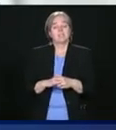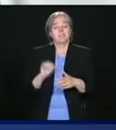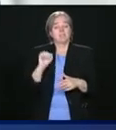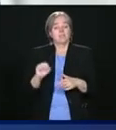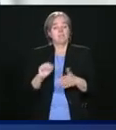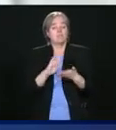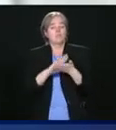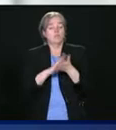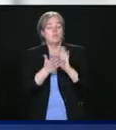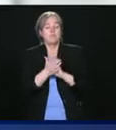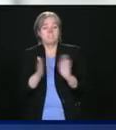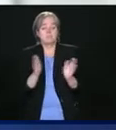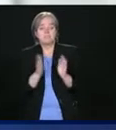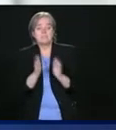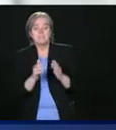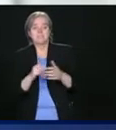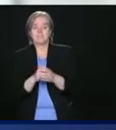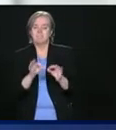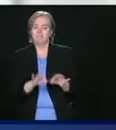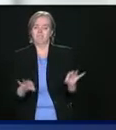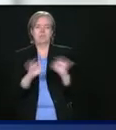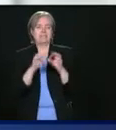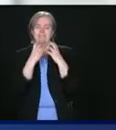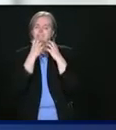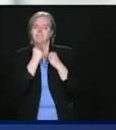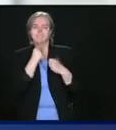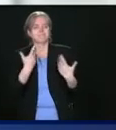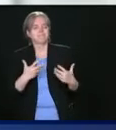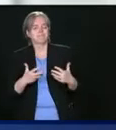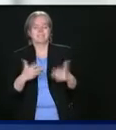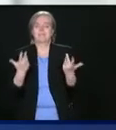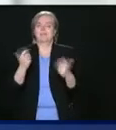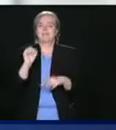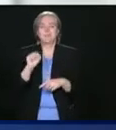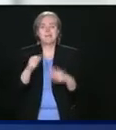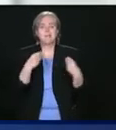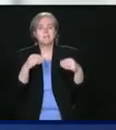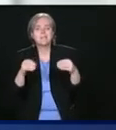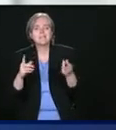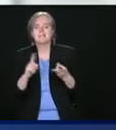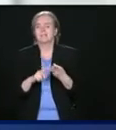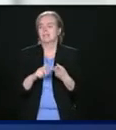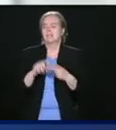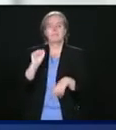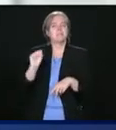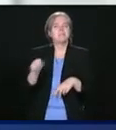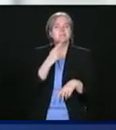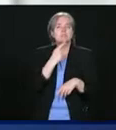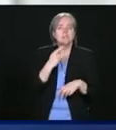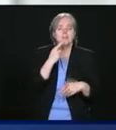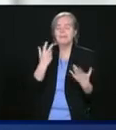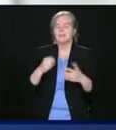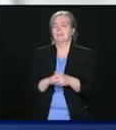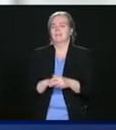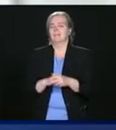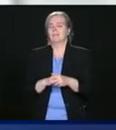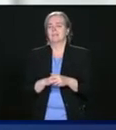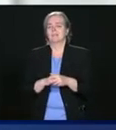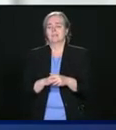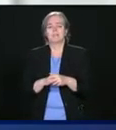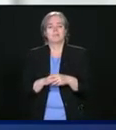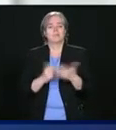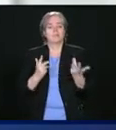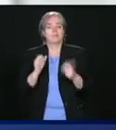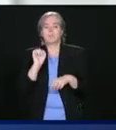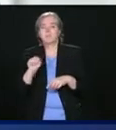sont au cœur de plusieurs communautés et il s'agit de moments difficiles, que vous soyez propriétaire d'un magasin, d'un restaurant ou